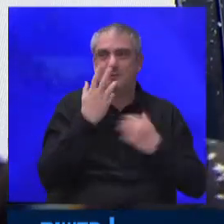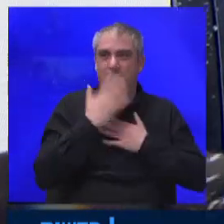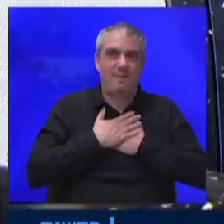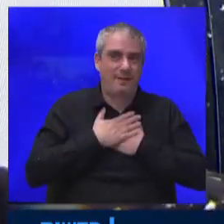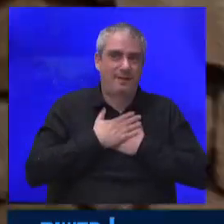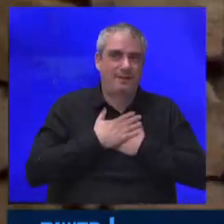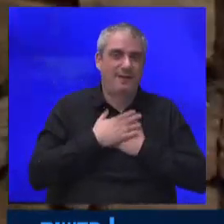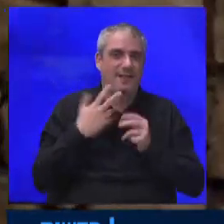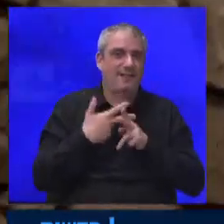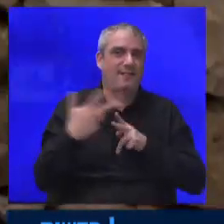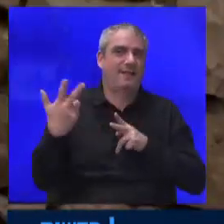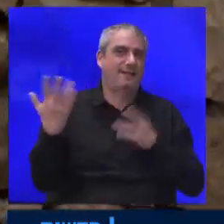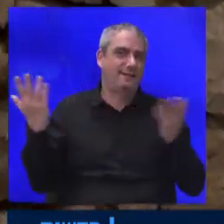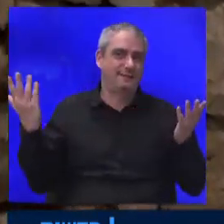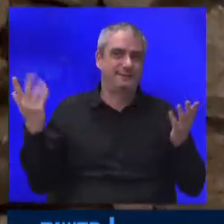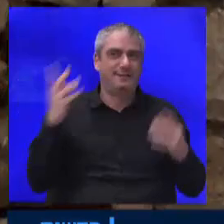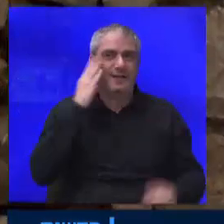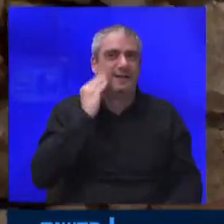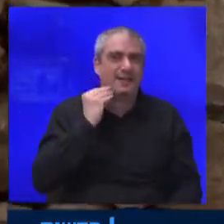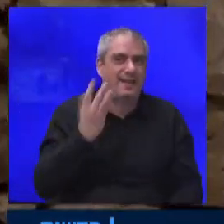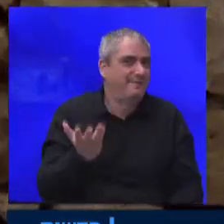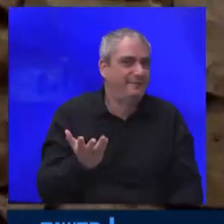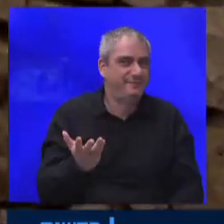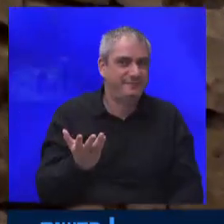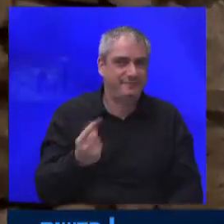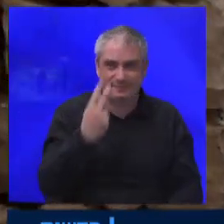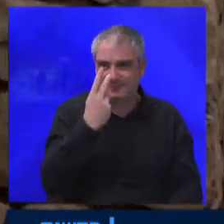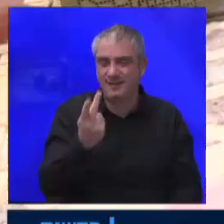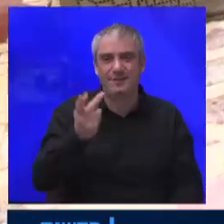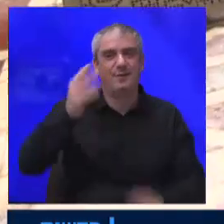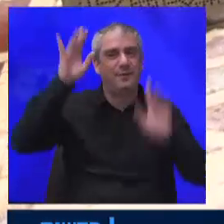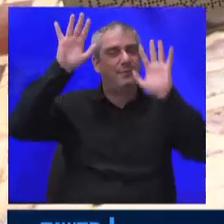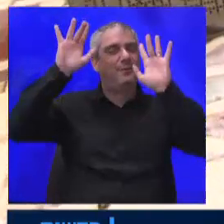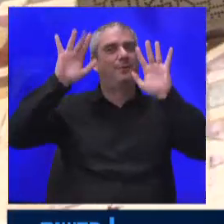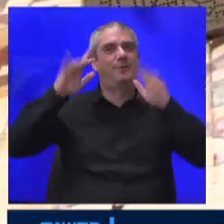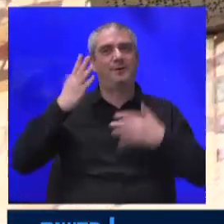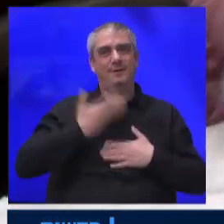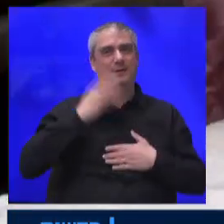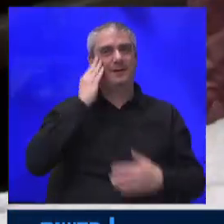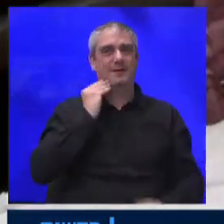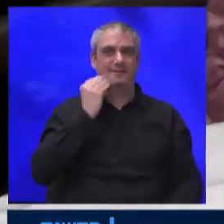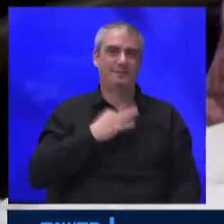טהור, נקי כזה. כי זה כיף, כאילו לראות את זה ככה נופל, זה ממש כיף לנו.